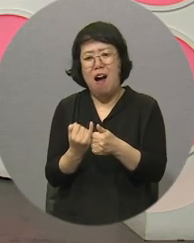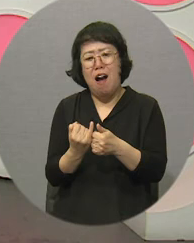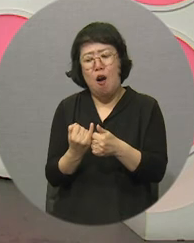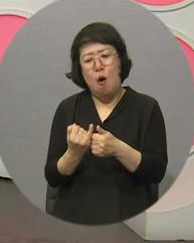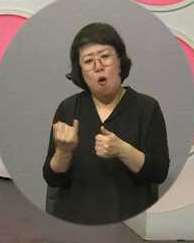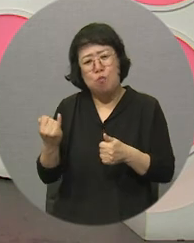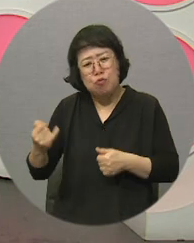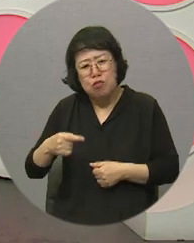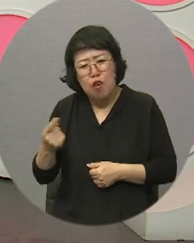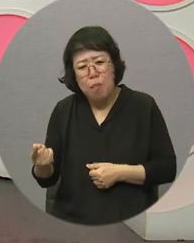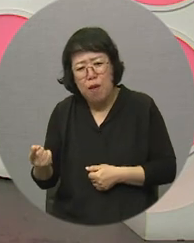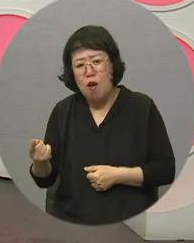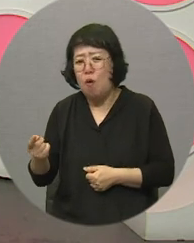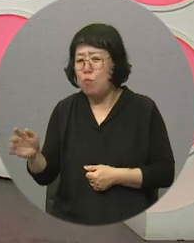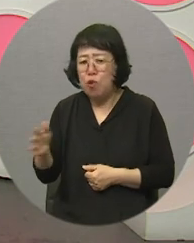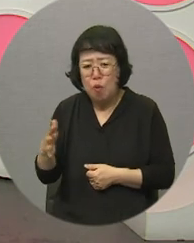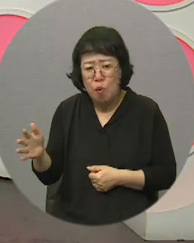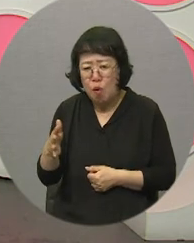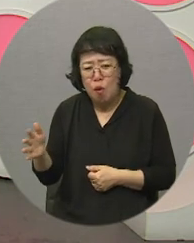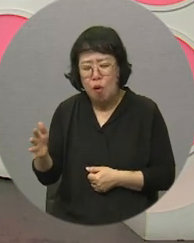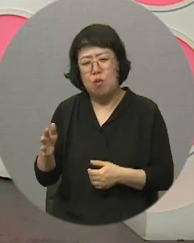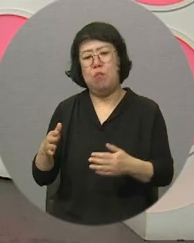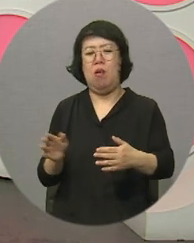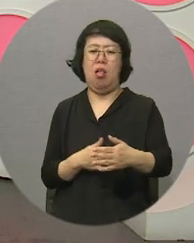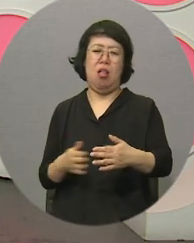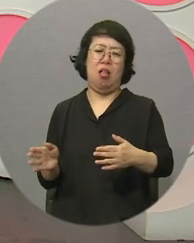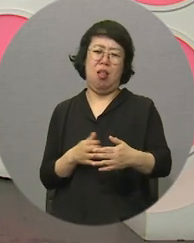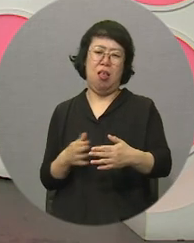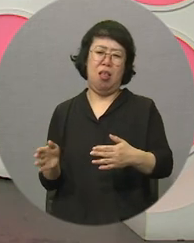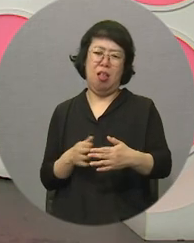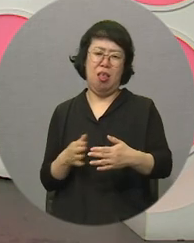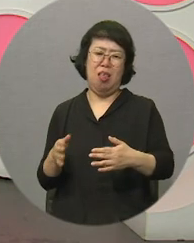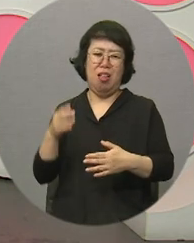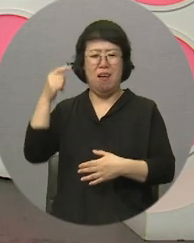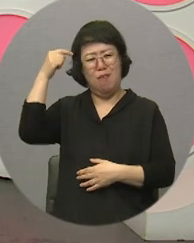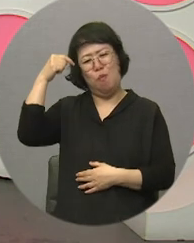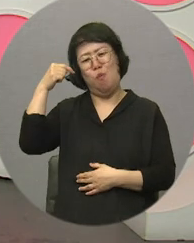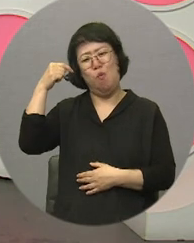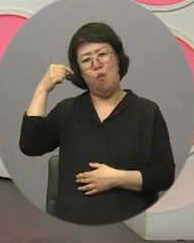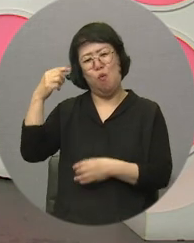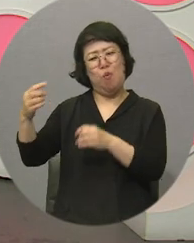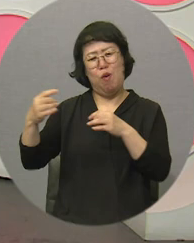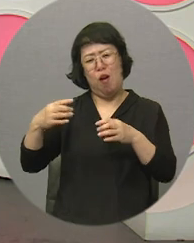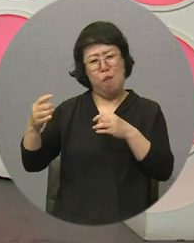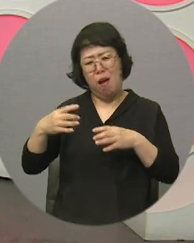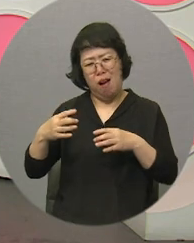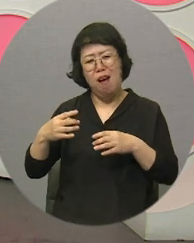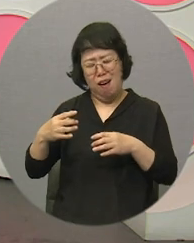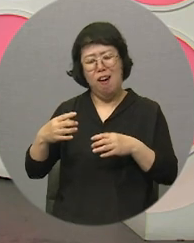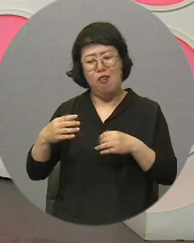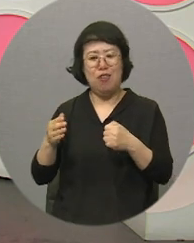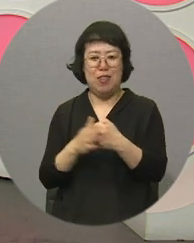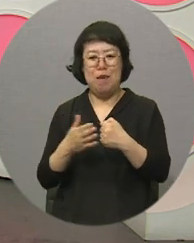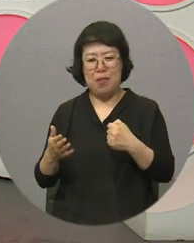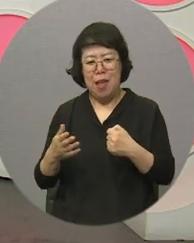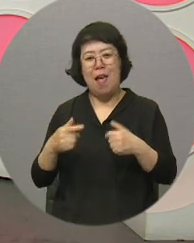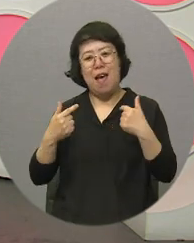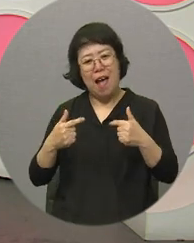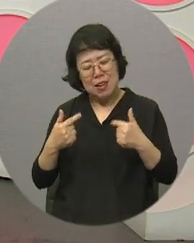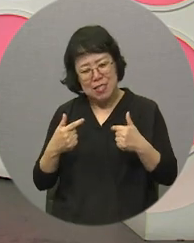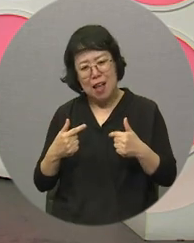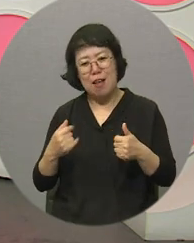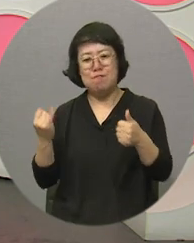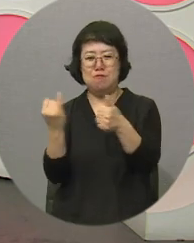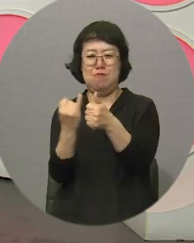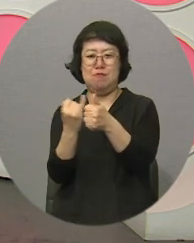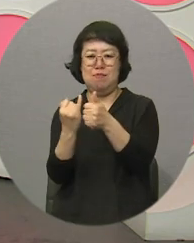느낌. 야, 오늘 감동사항 너무 감동 깊게 저는 느꼈습니다. 네, 오늘 또 5월 21일 부부의